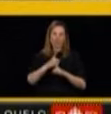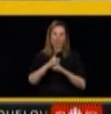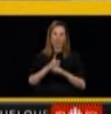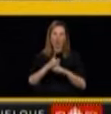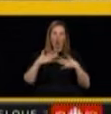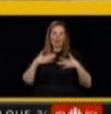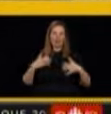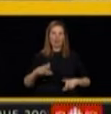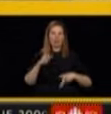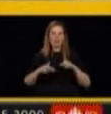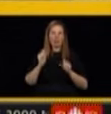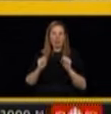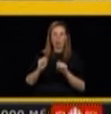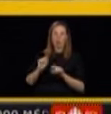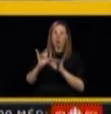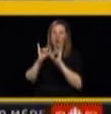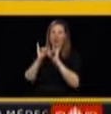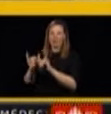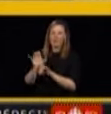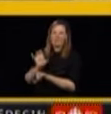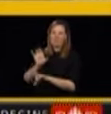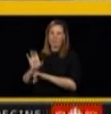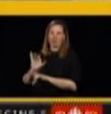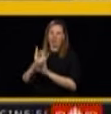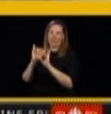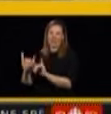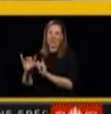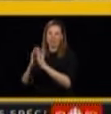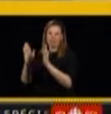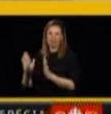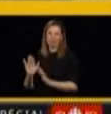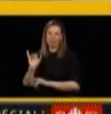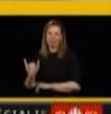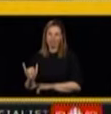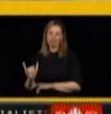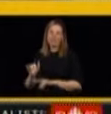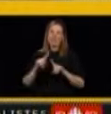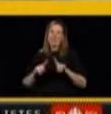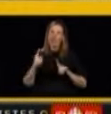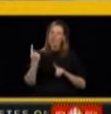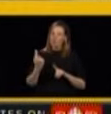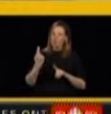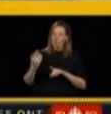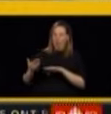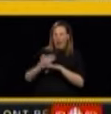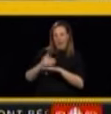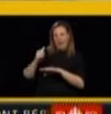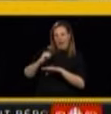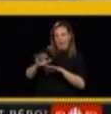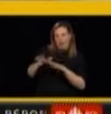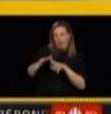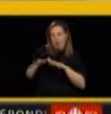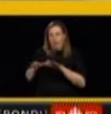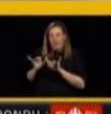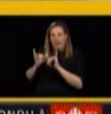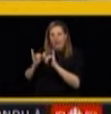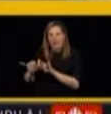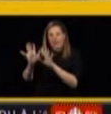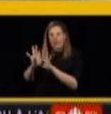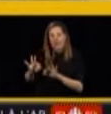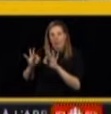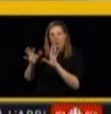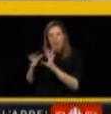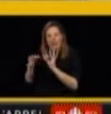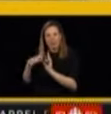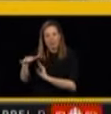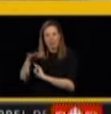confiné, avec même par de force. On essaie toujours quand même de le faire par convaincre avant de contraindre, mais les moyens sont